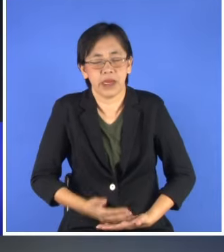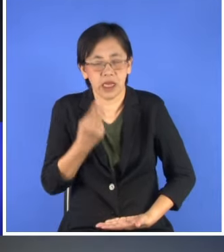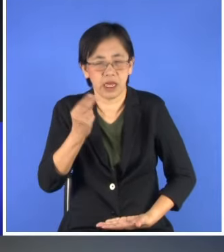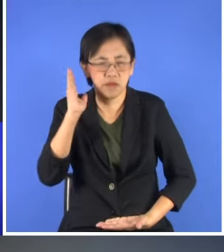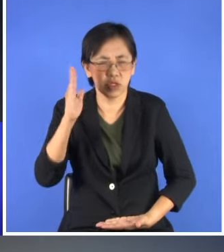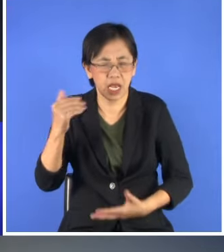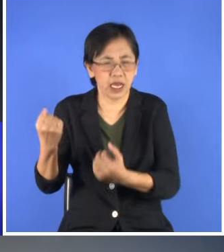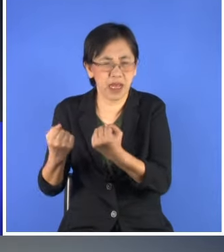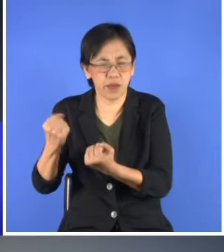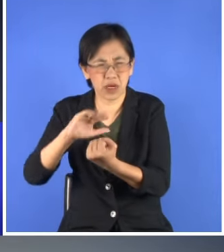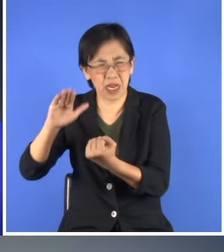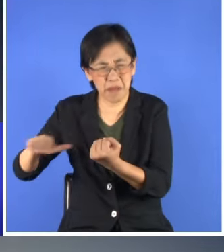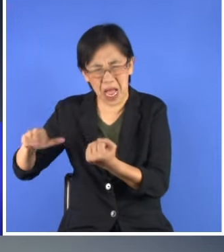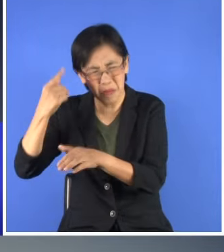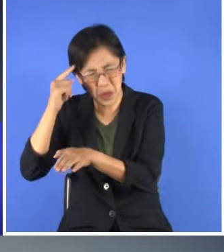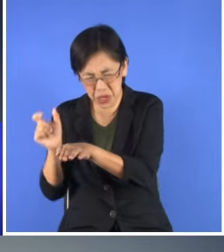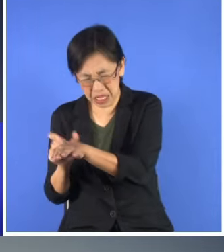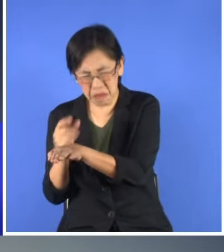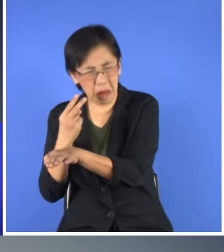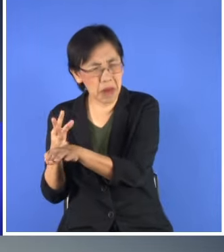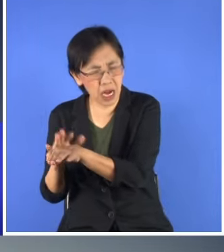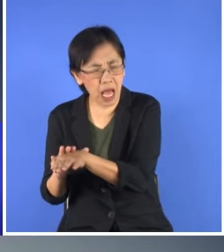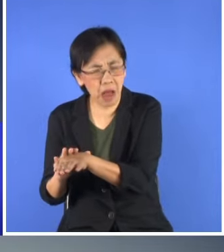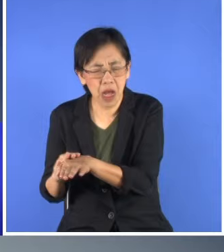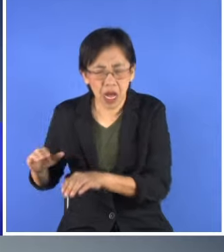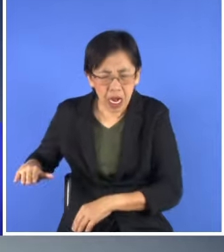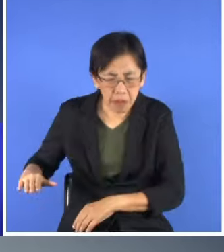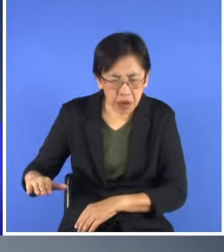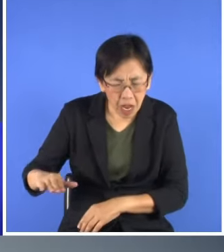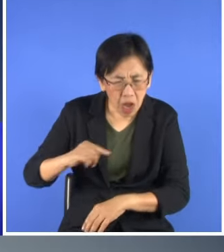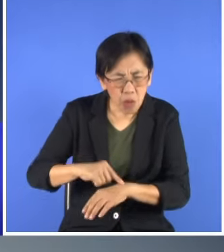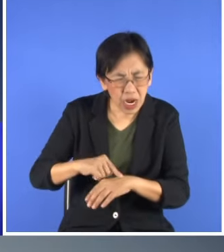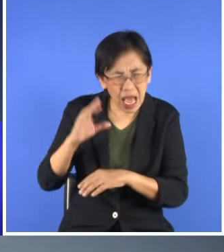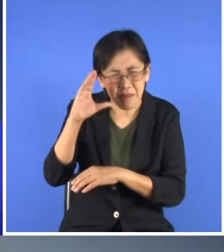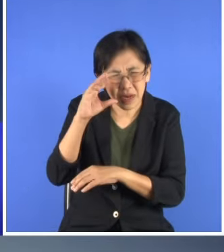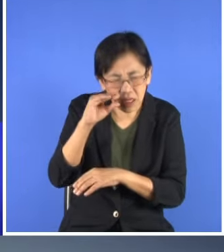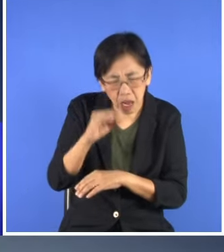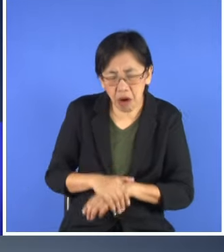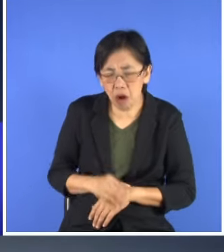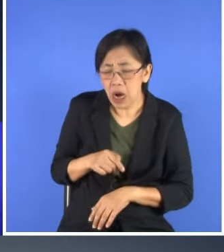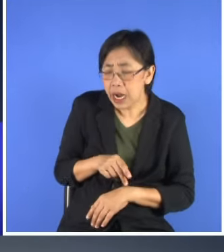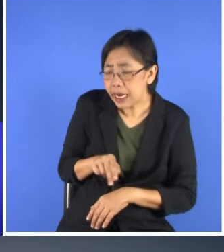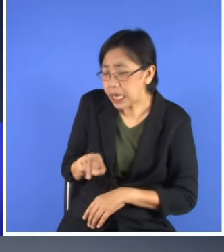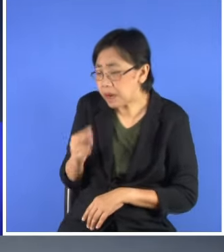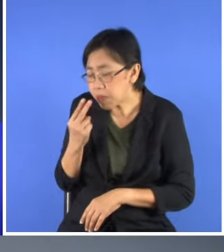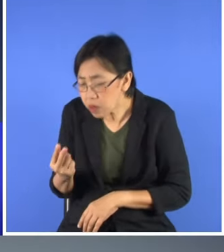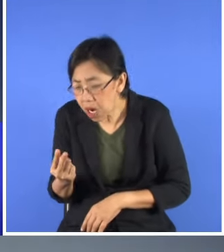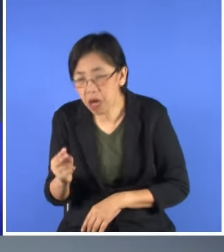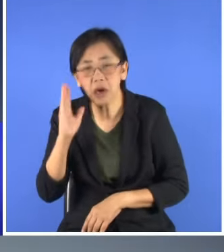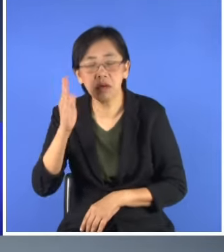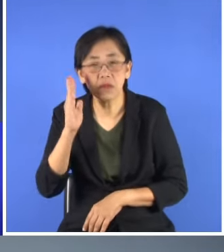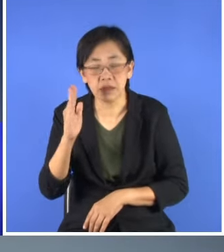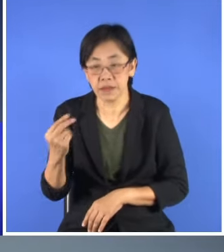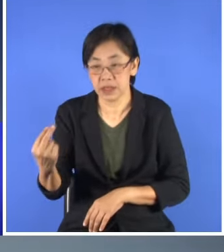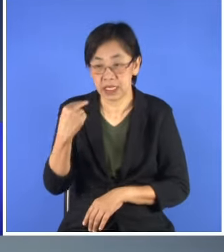ขับรถกระบะไม่ทราบทะเบียนนะมาทำลับๆล่อๆในช่วงเวลาหัวค่ำก็เลยเดินไปดูพบว่าชายคนดังกล่าวพอเห็น